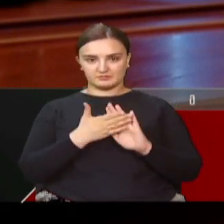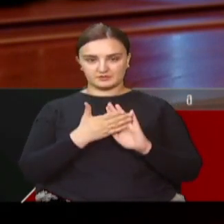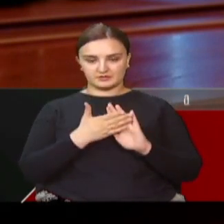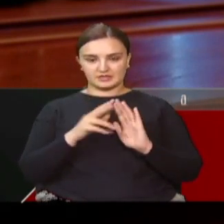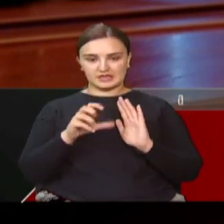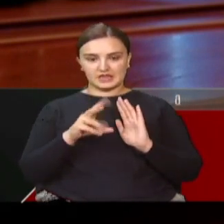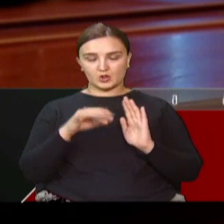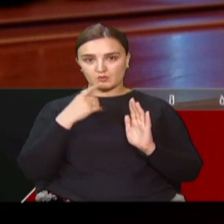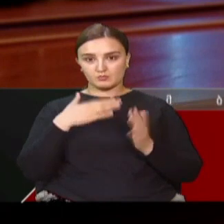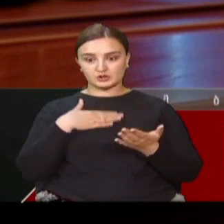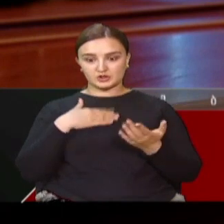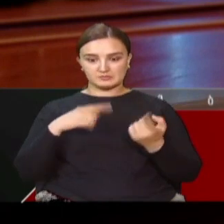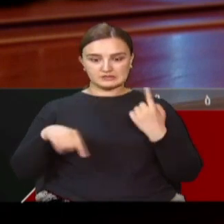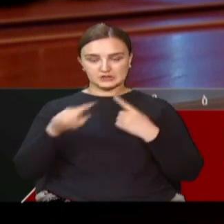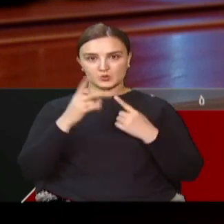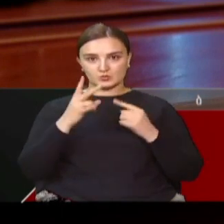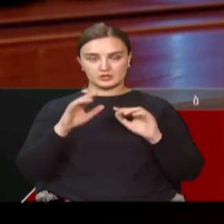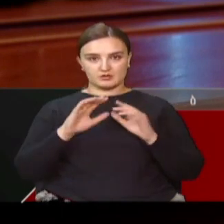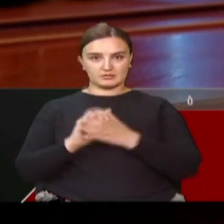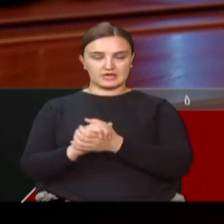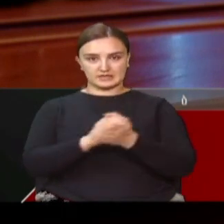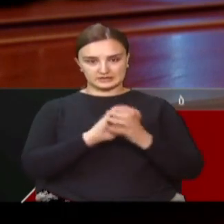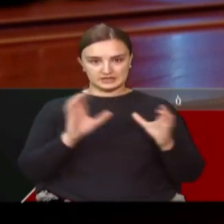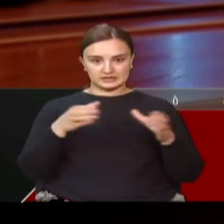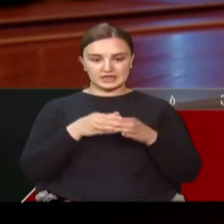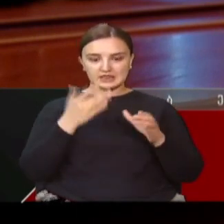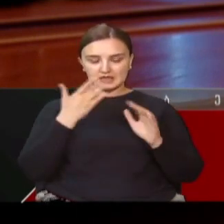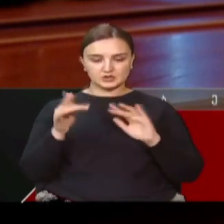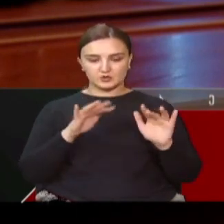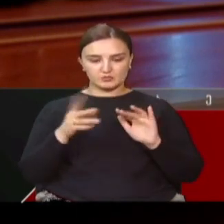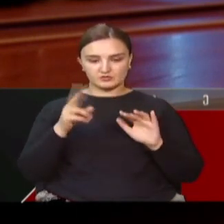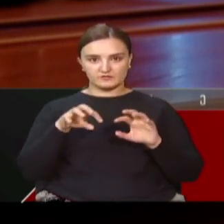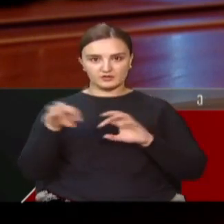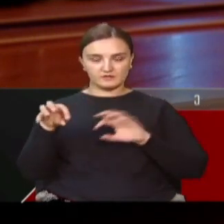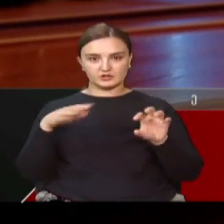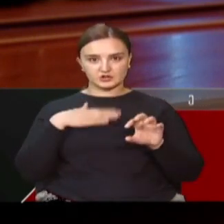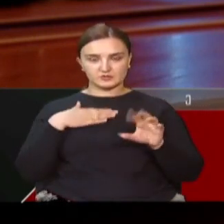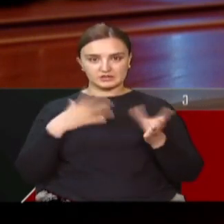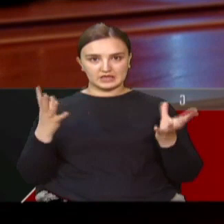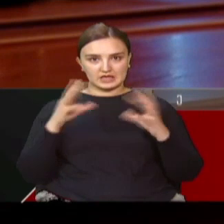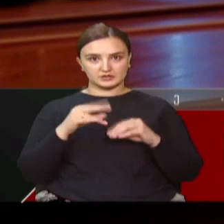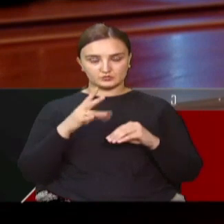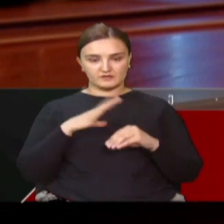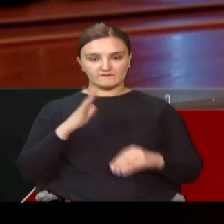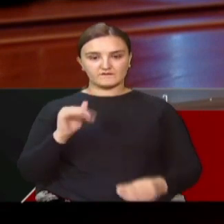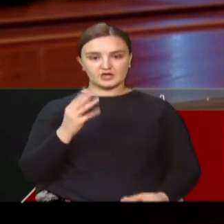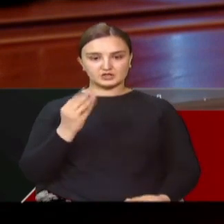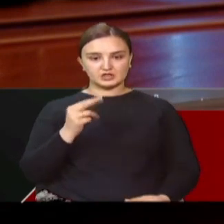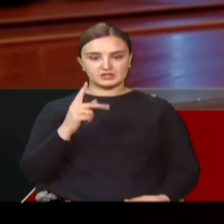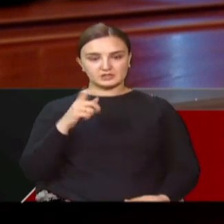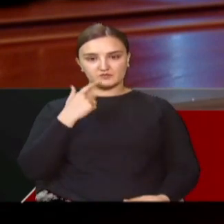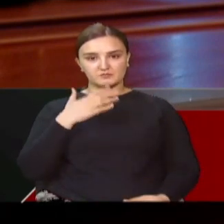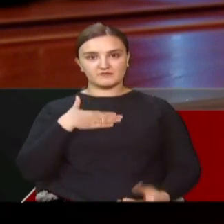var gherzi da chem sirguli una gaertiandeto, natsmozraobis orive shto ambobs, chem sirguli una gaertiandeto, Vashadze ambobs, me